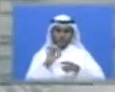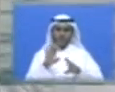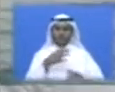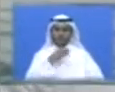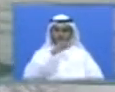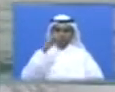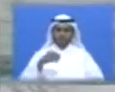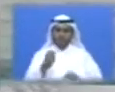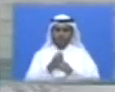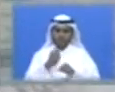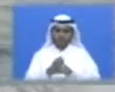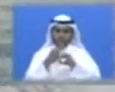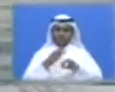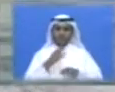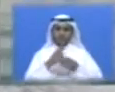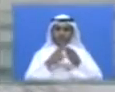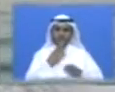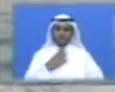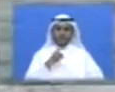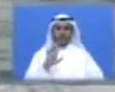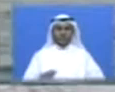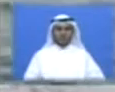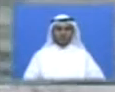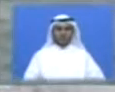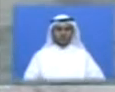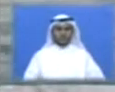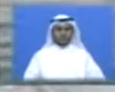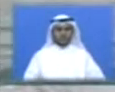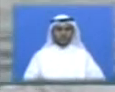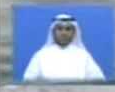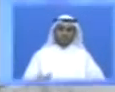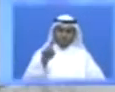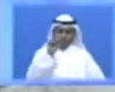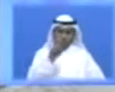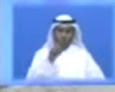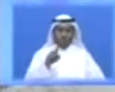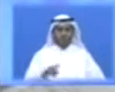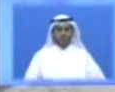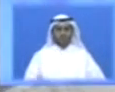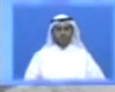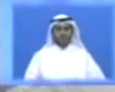الله بخصوص الموضوع هذا وبخصوص إن شاء الله تبديل الشيب هذا. نعم، طيب أستاذ فاضل، يعني ذكرت بأن